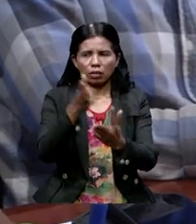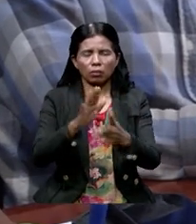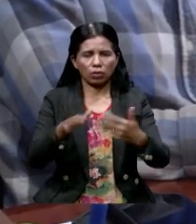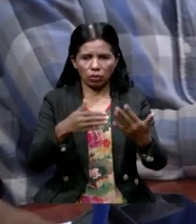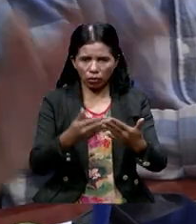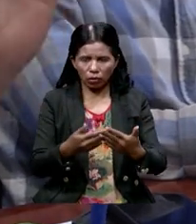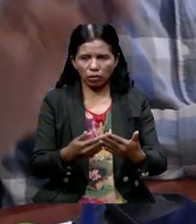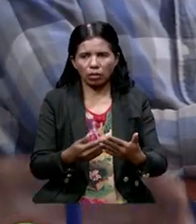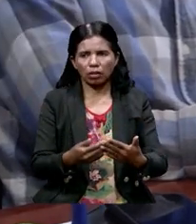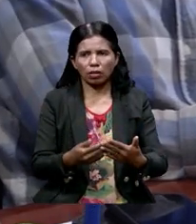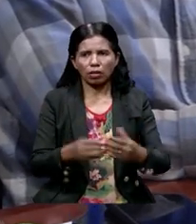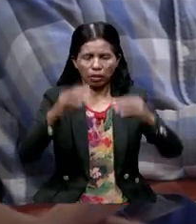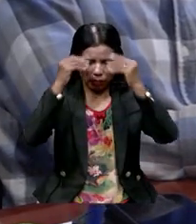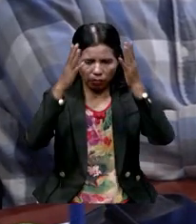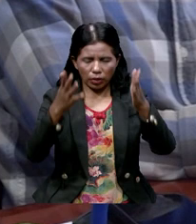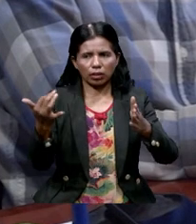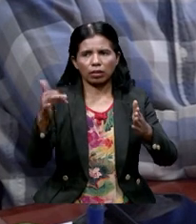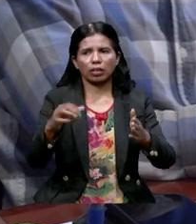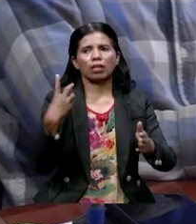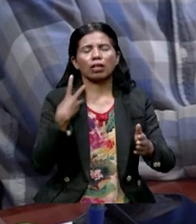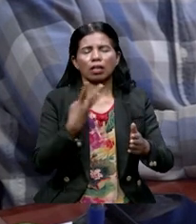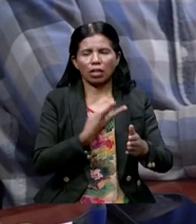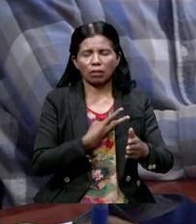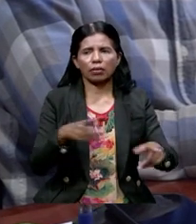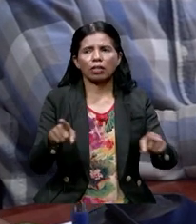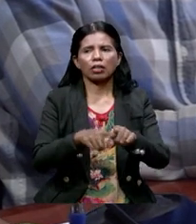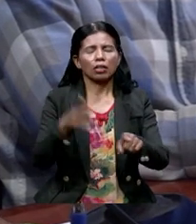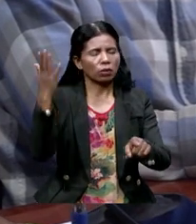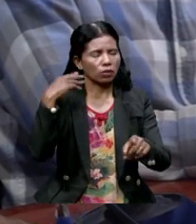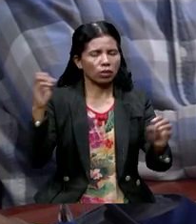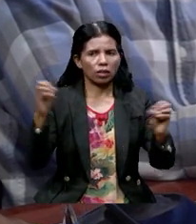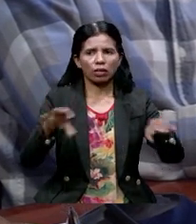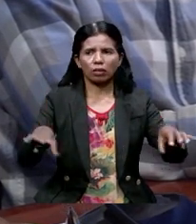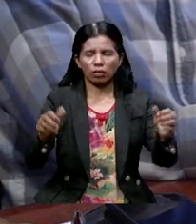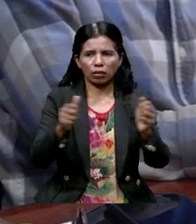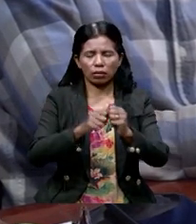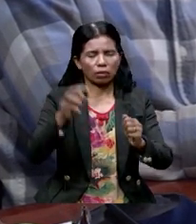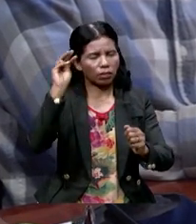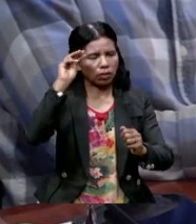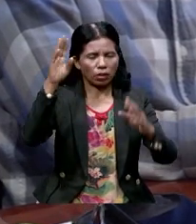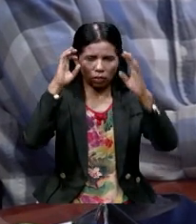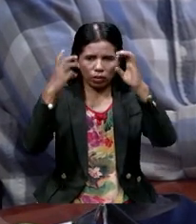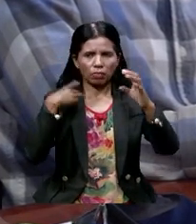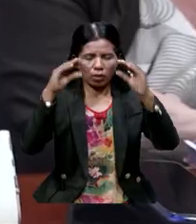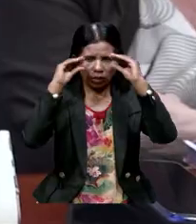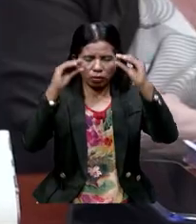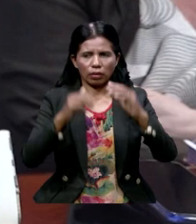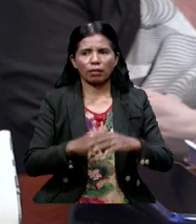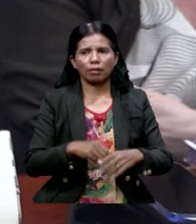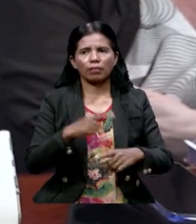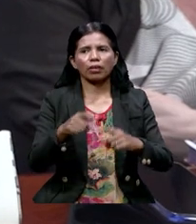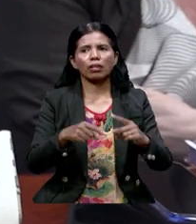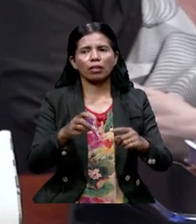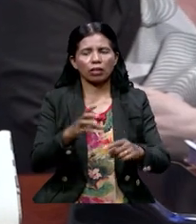Entah proses sirum sana kata antam amil mos ulu kres le relasi juridik ke Menteri Edukasi entah amil hanuri. Hatam berpreocupasi